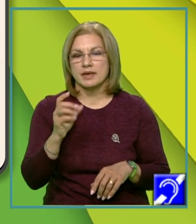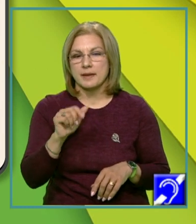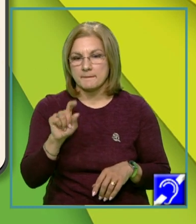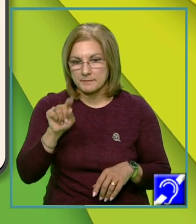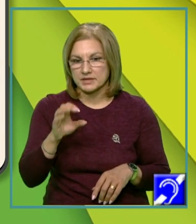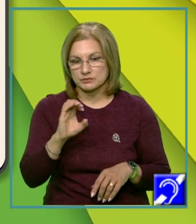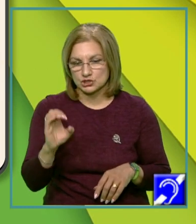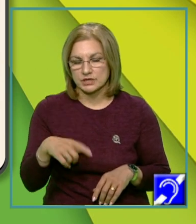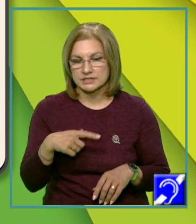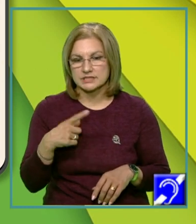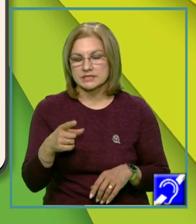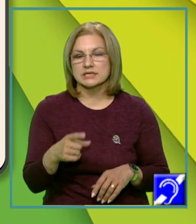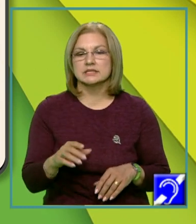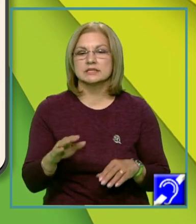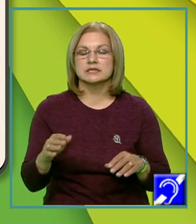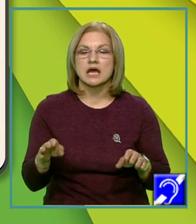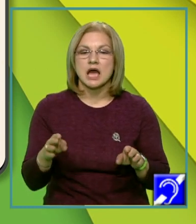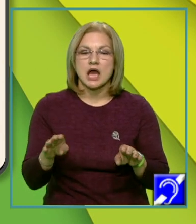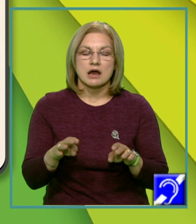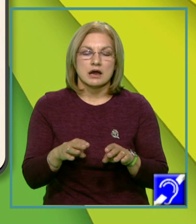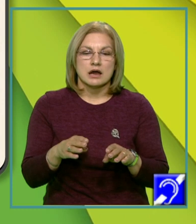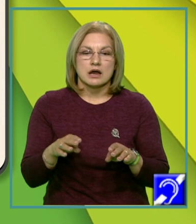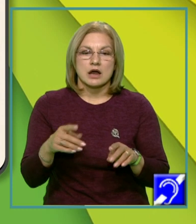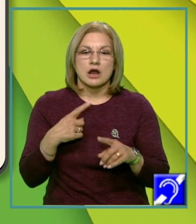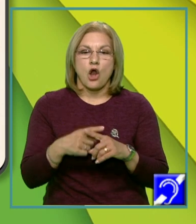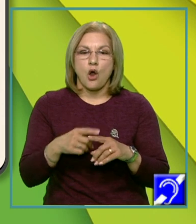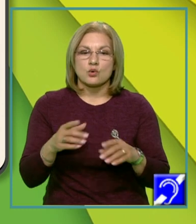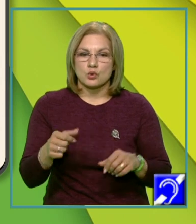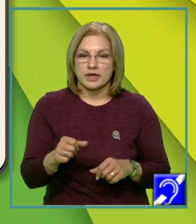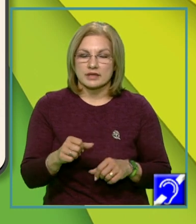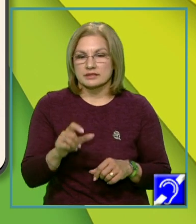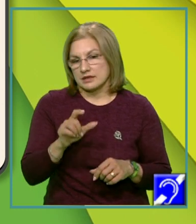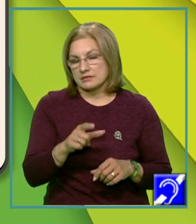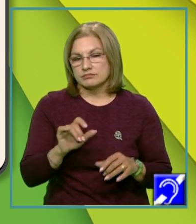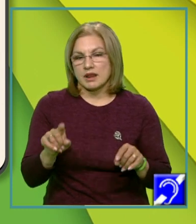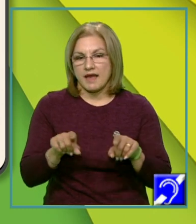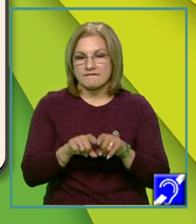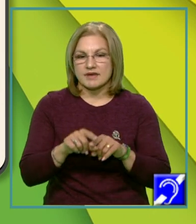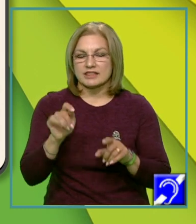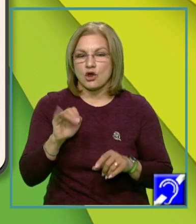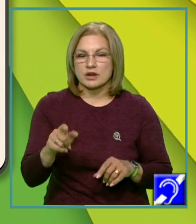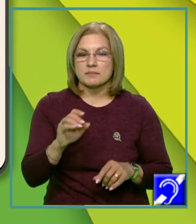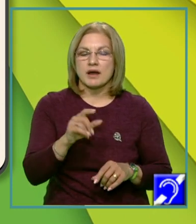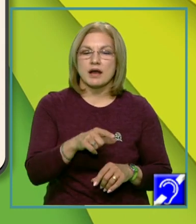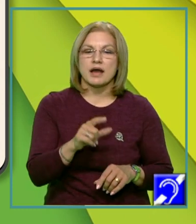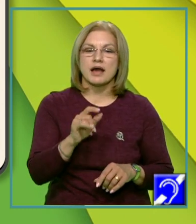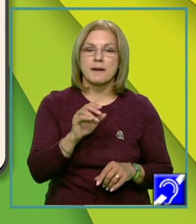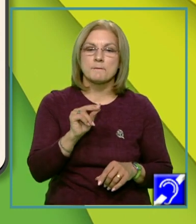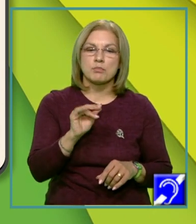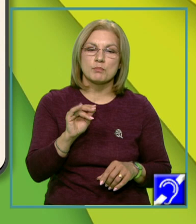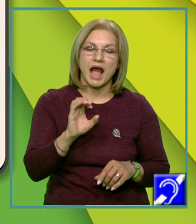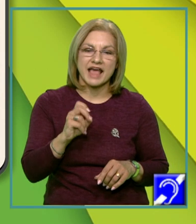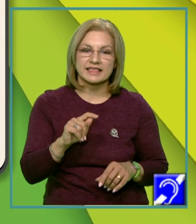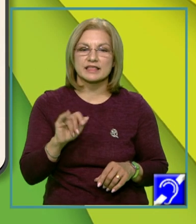sunt congruente conform cazului catetă ipotenuză iar lungimile segmentelor